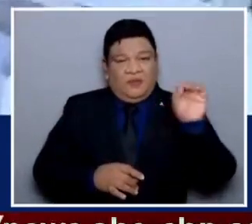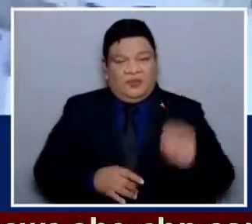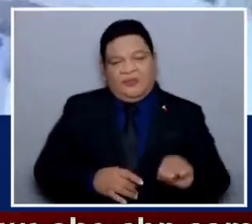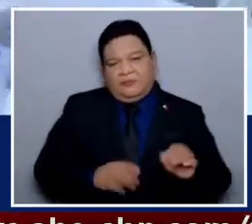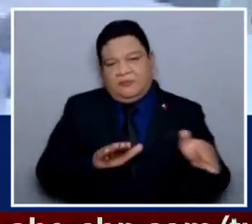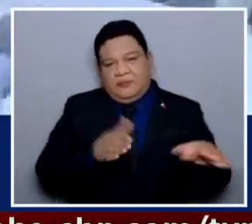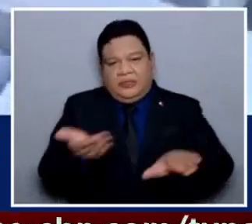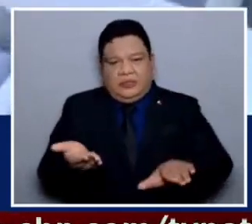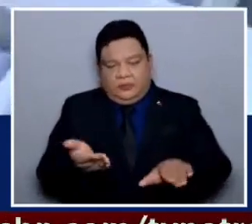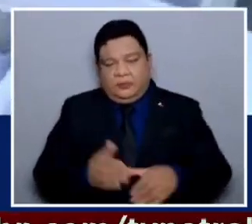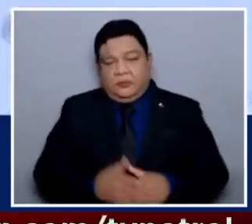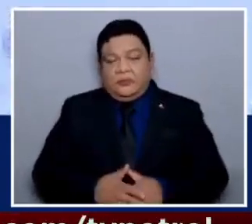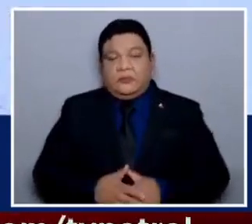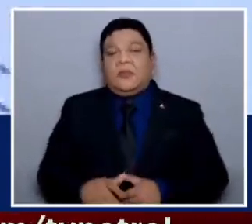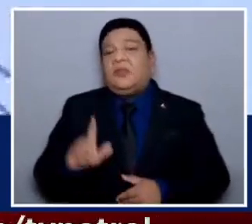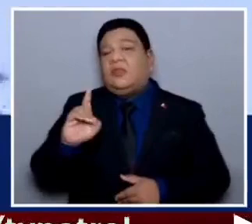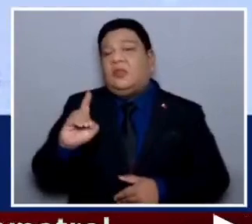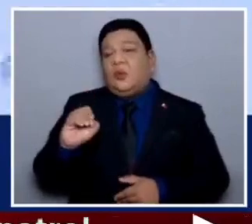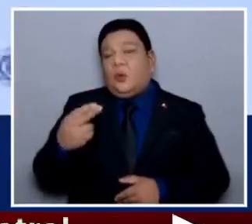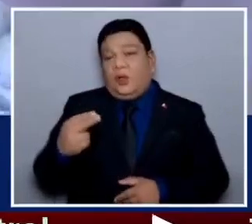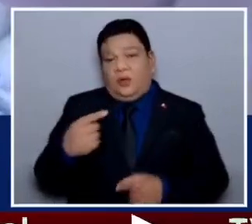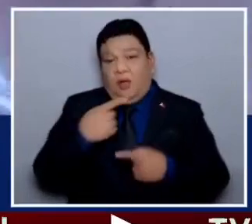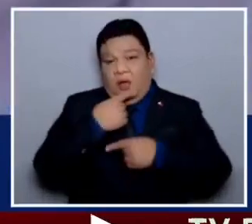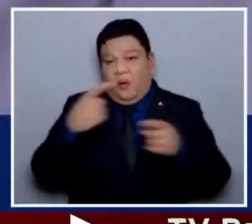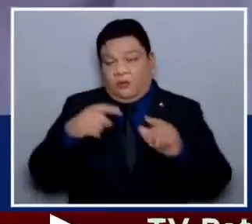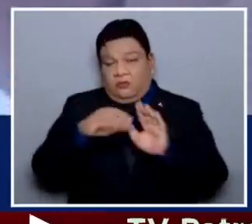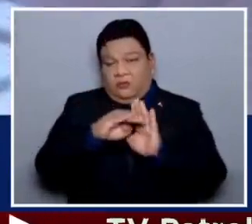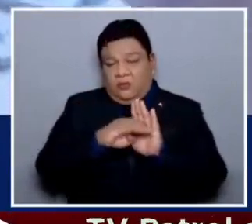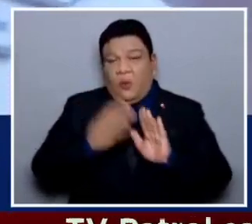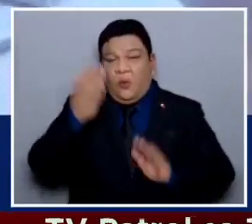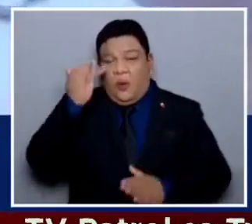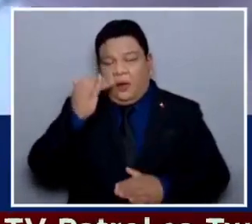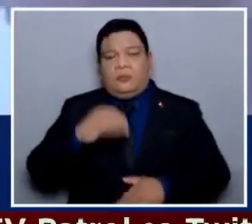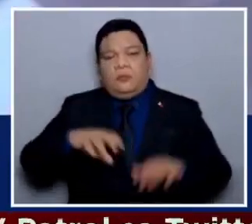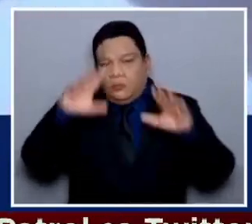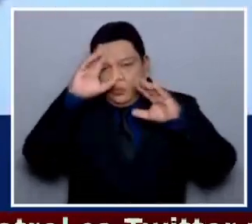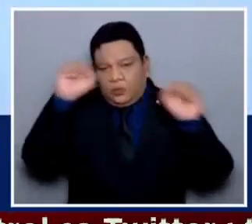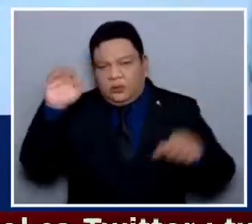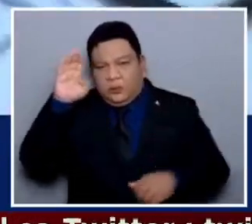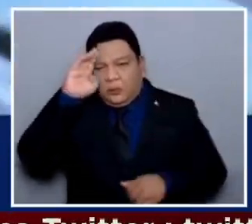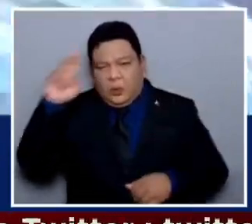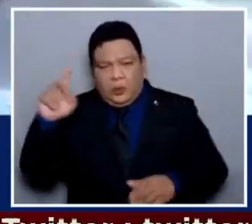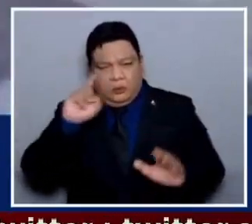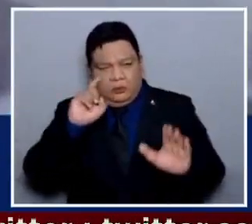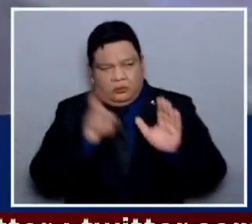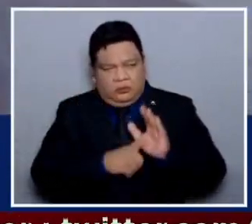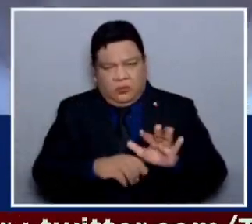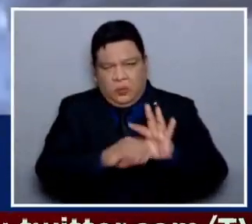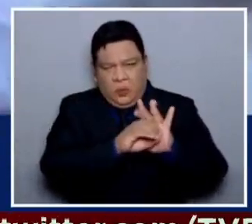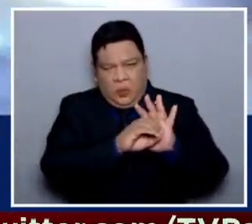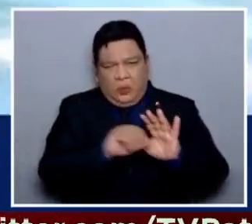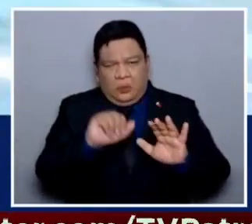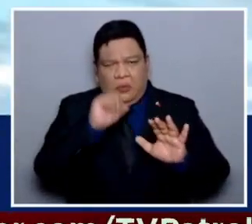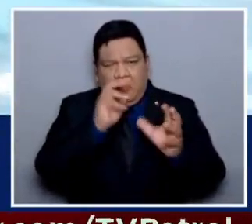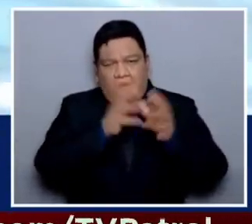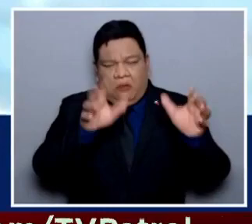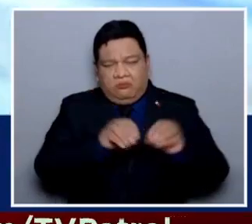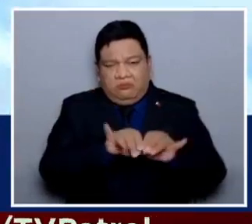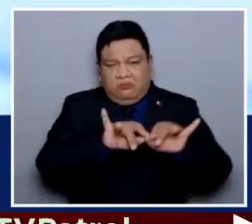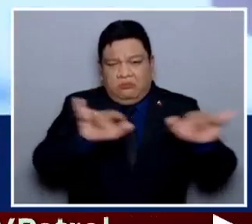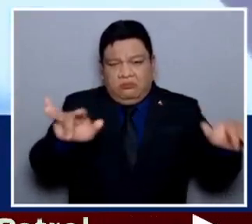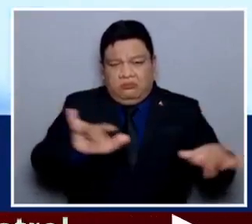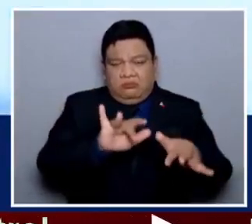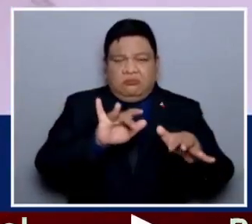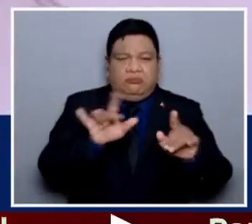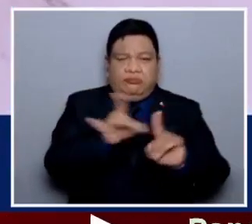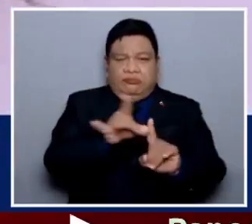ng DOH ang pahayag matapos ang obserbasyon ni Pangulong Marcos na ang Omicron variant ay hindi sing nakahahawa at hindi rin